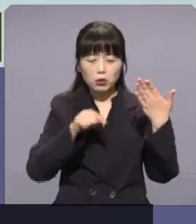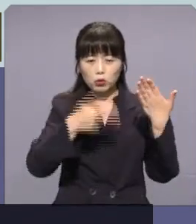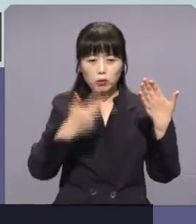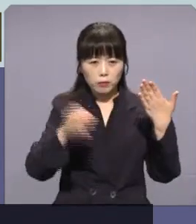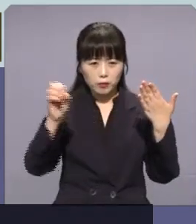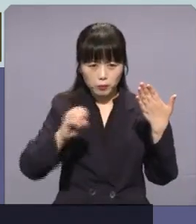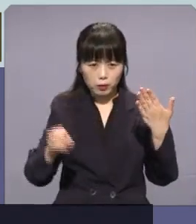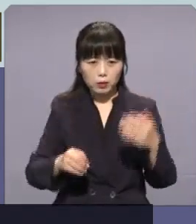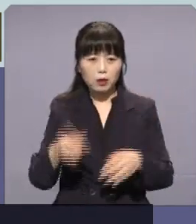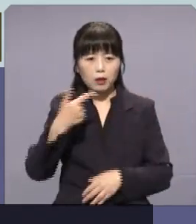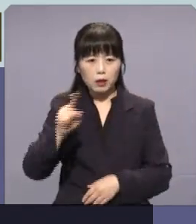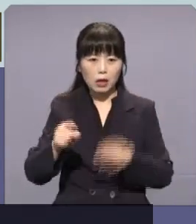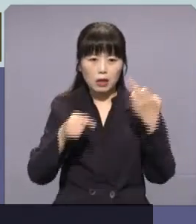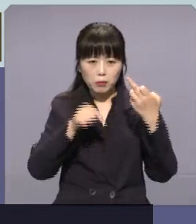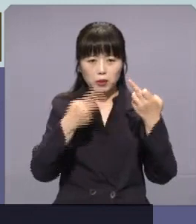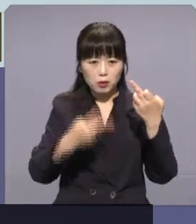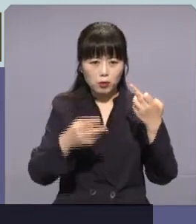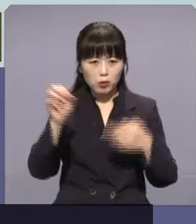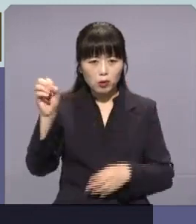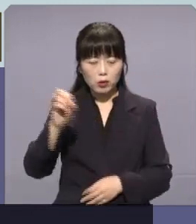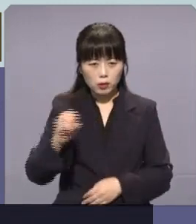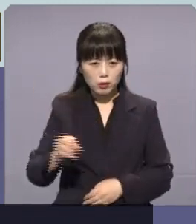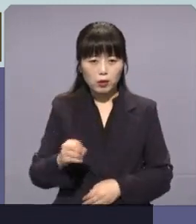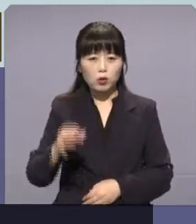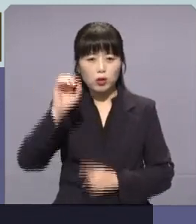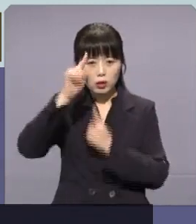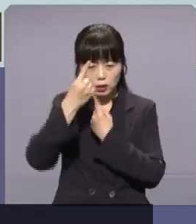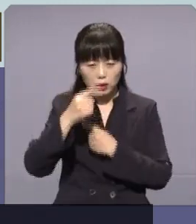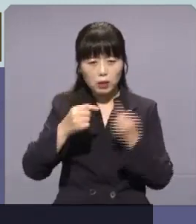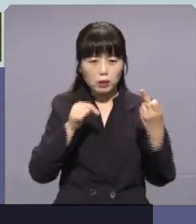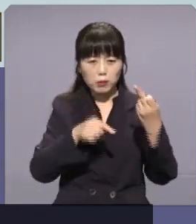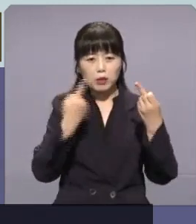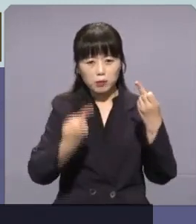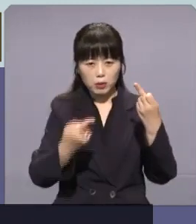의원 12.2, 이준석 전 대표 12.1,